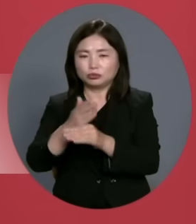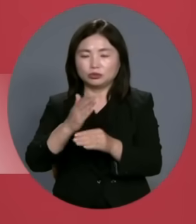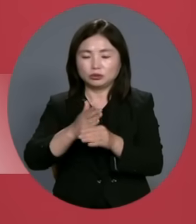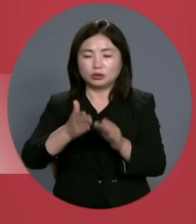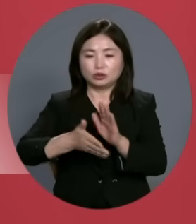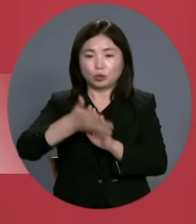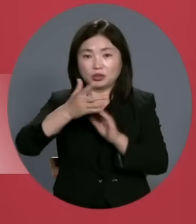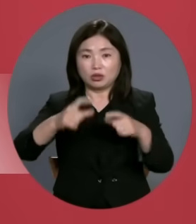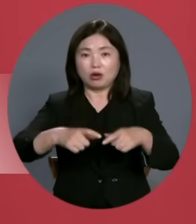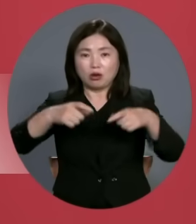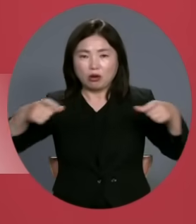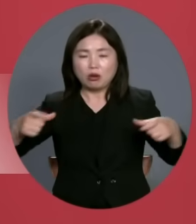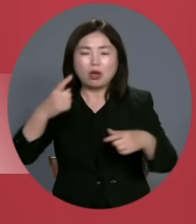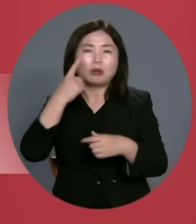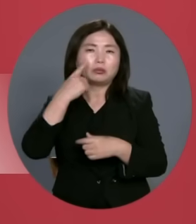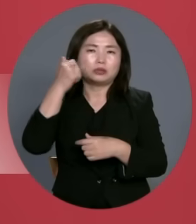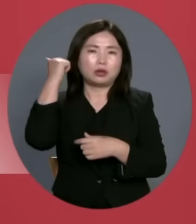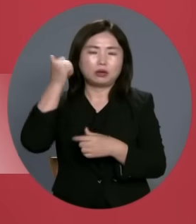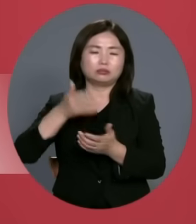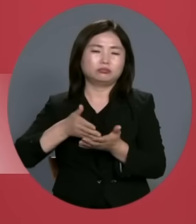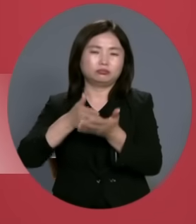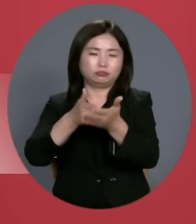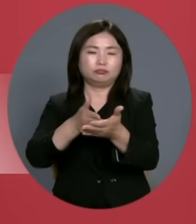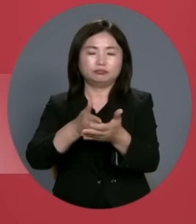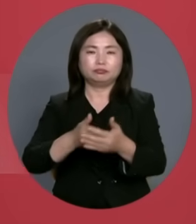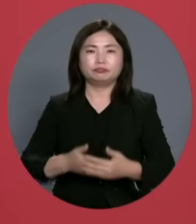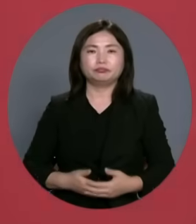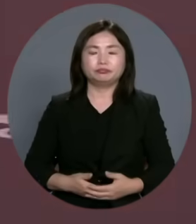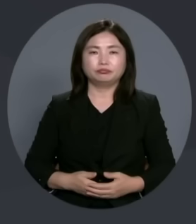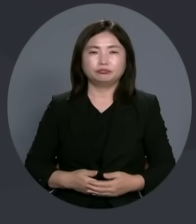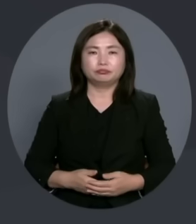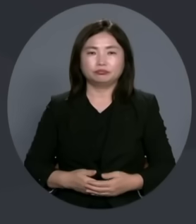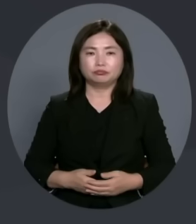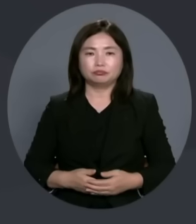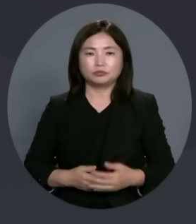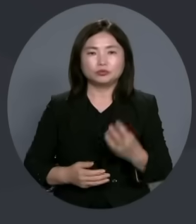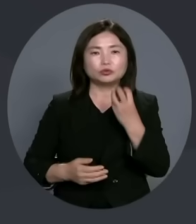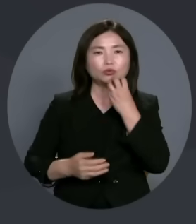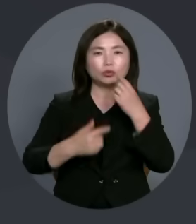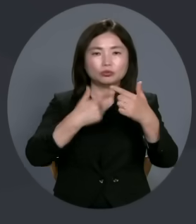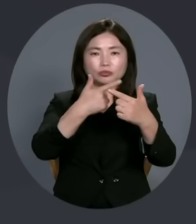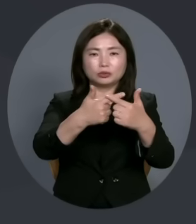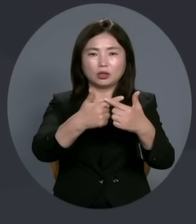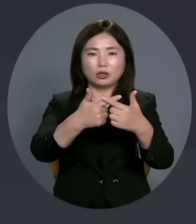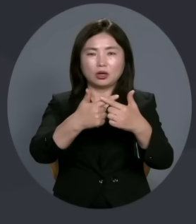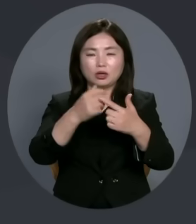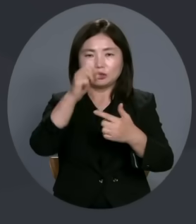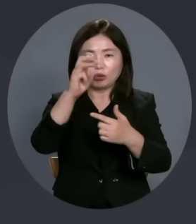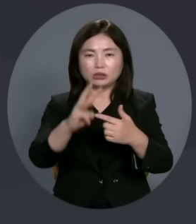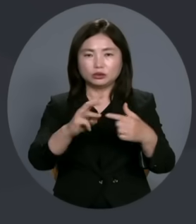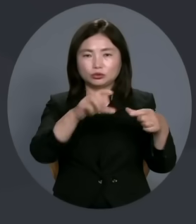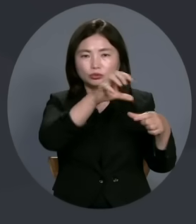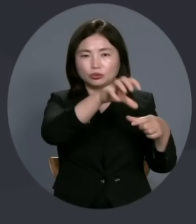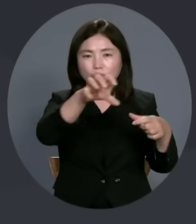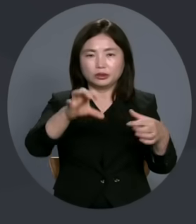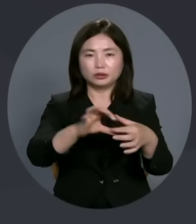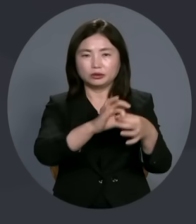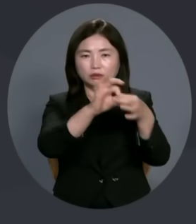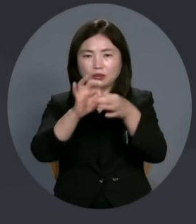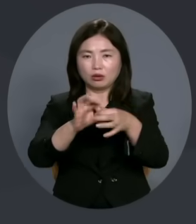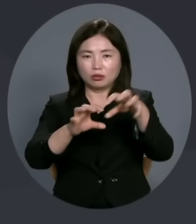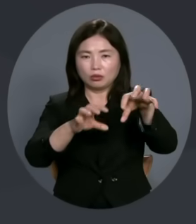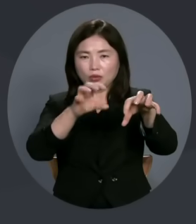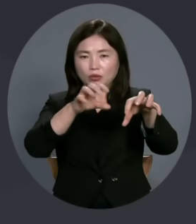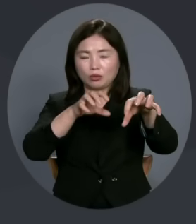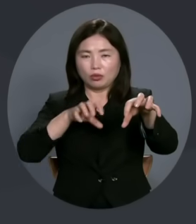중심으로도 메가시티를 구상해보자는 의견을 내놨습니다. 서울, 부산, 광주를 잇는 삼축